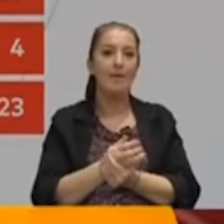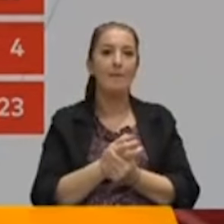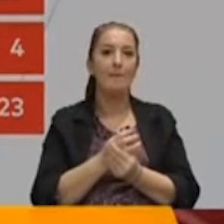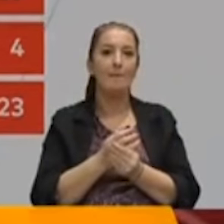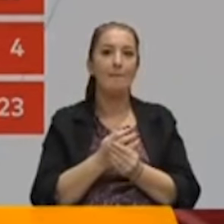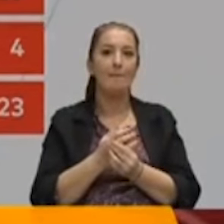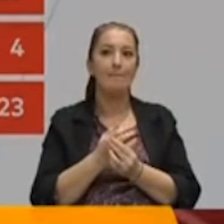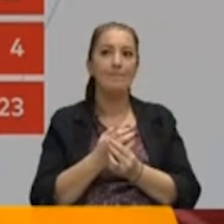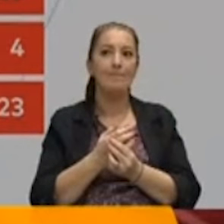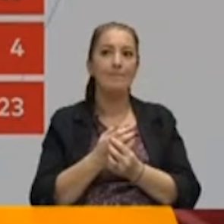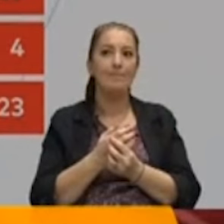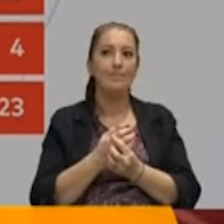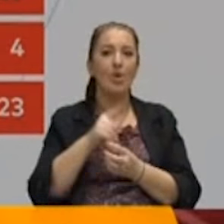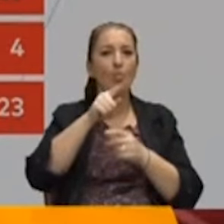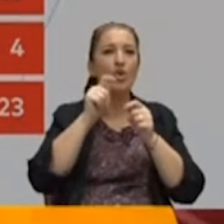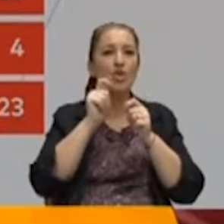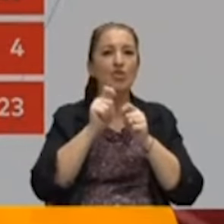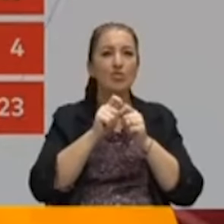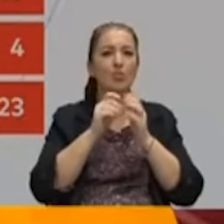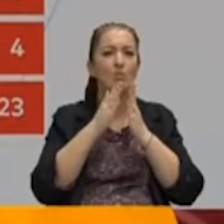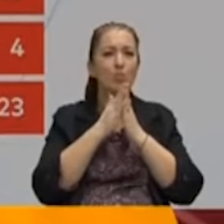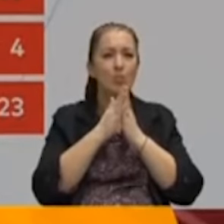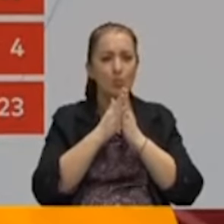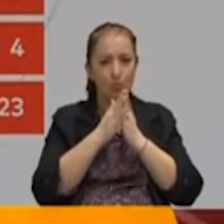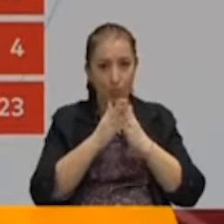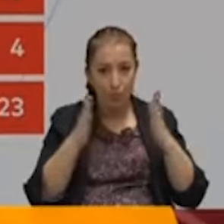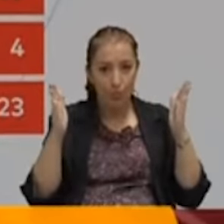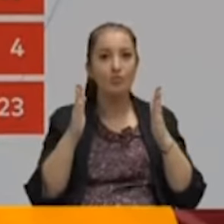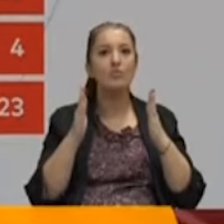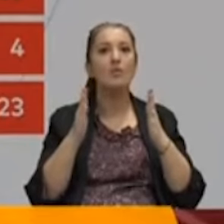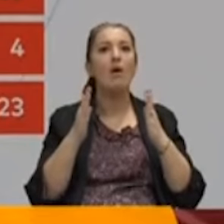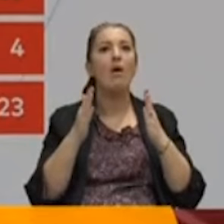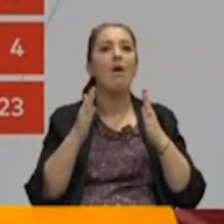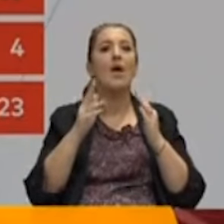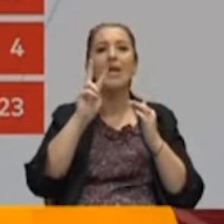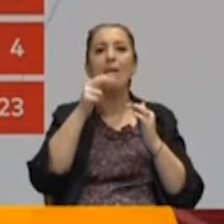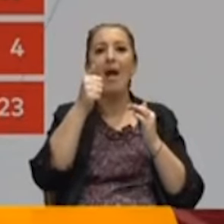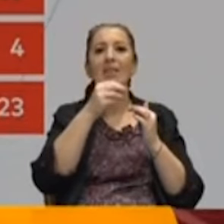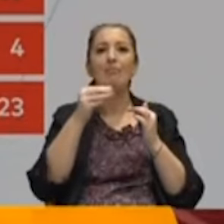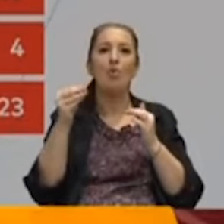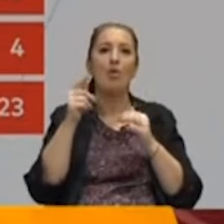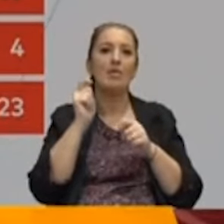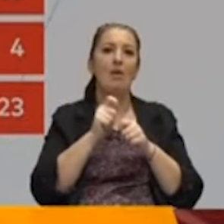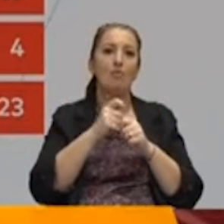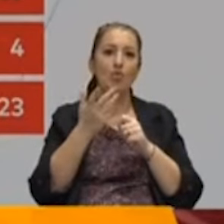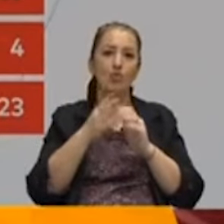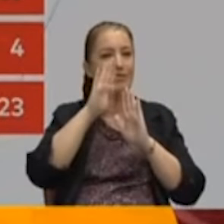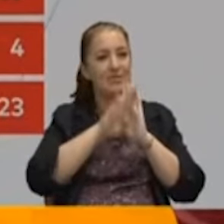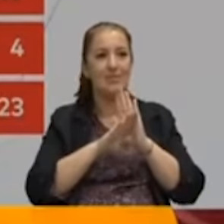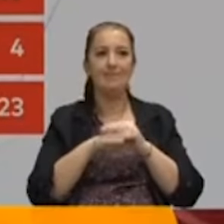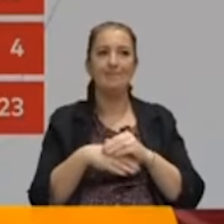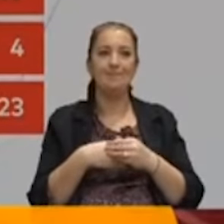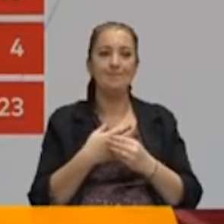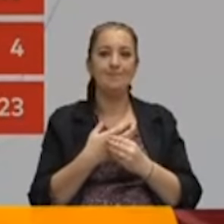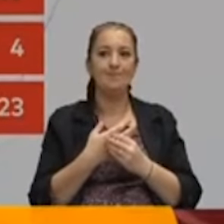aynı camilerimiz bu iş kapsamını büyüttüğümüz halde 26 milyon lira yaptırıyoruz 2020 yılında. 26 milyon